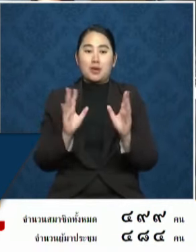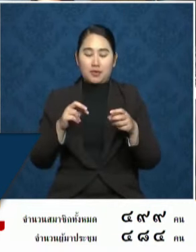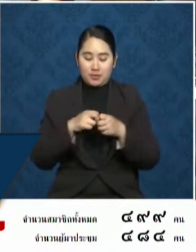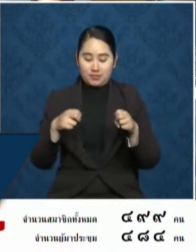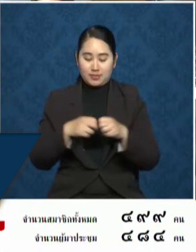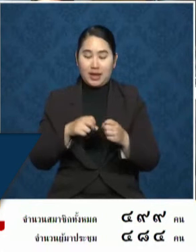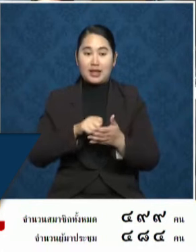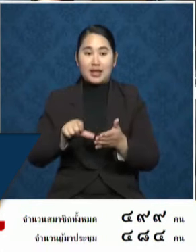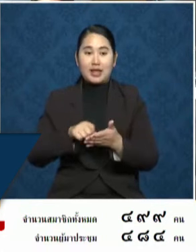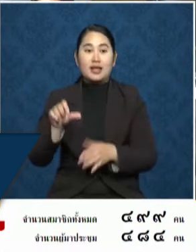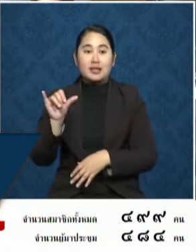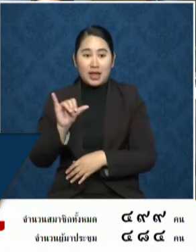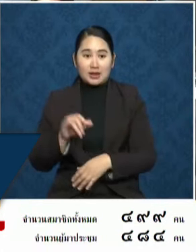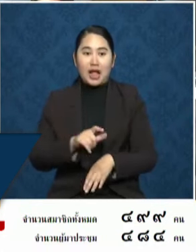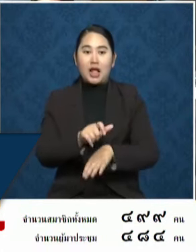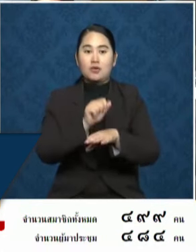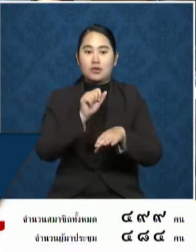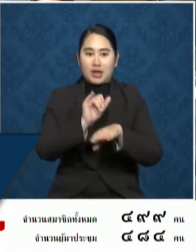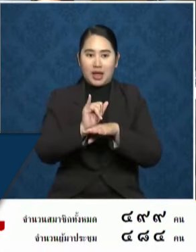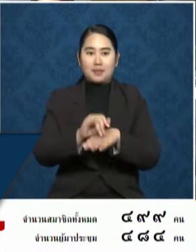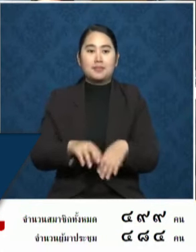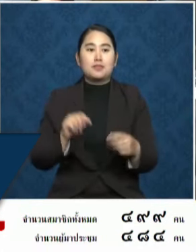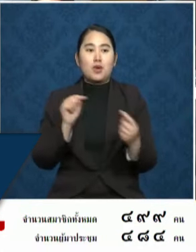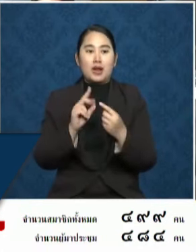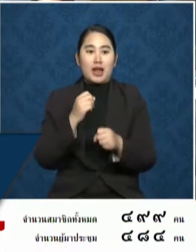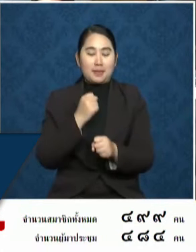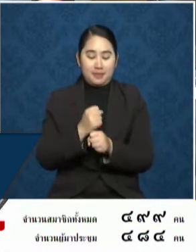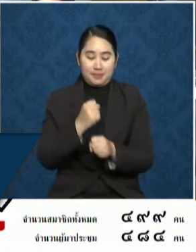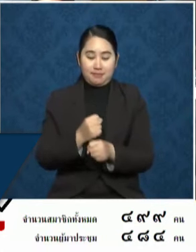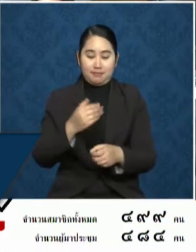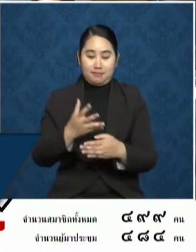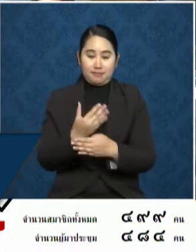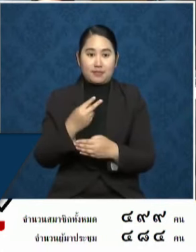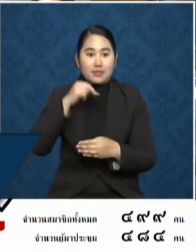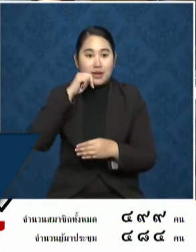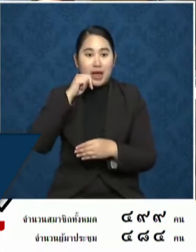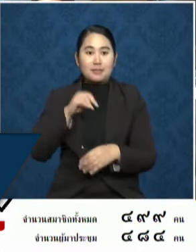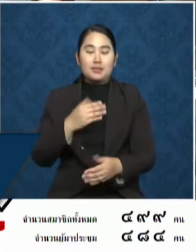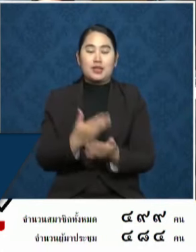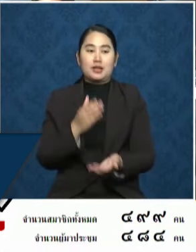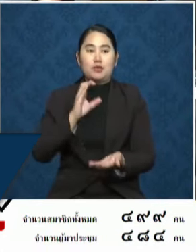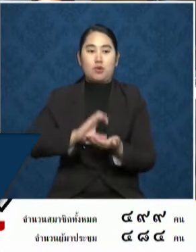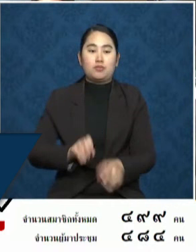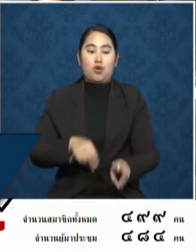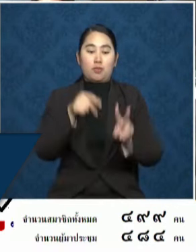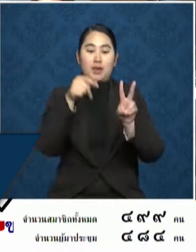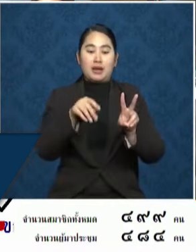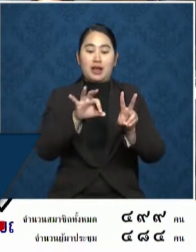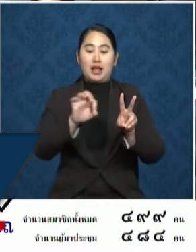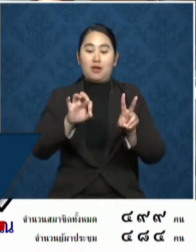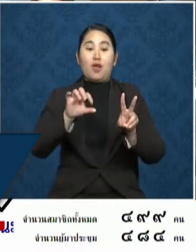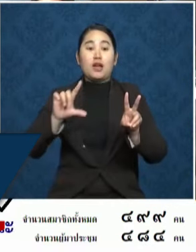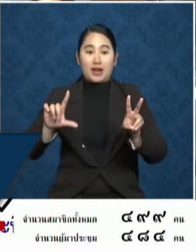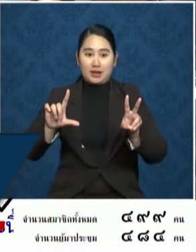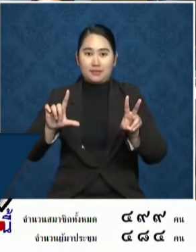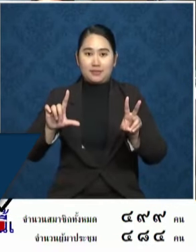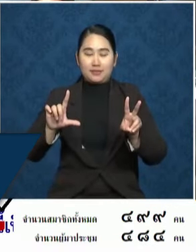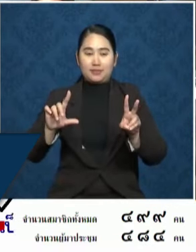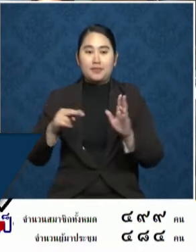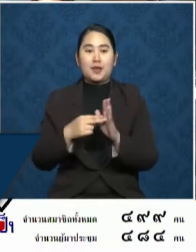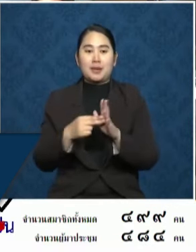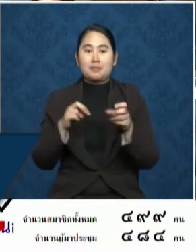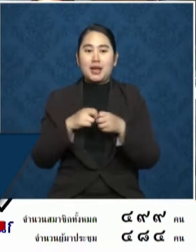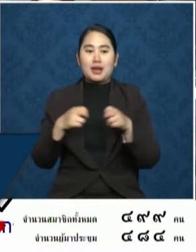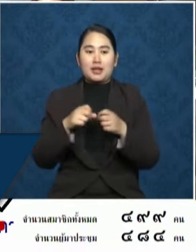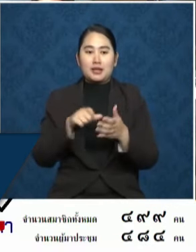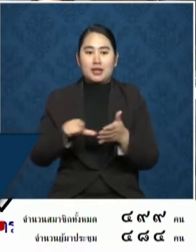ปัญหานี้ที่บางไทรบางบานที่จะทำัดเวย์ด้วยงบประมาณกว่า2,900ล้านเนี่ยท่านกลับไม่แก้ปัญหา